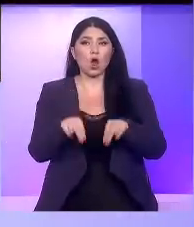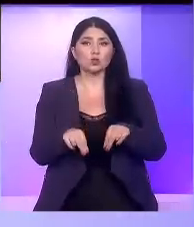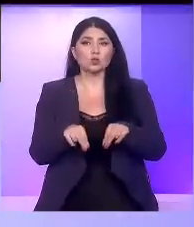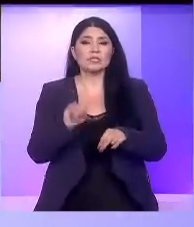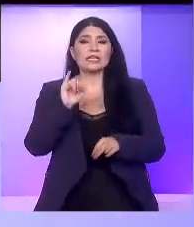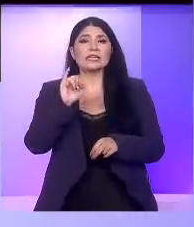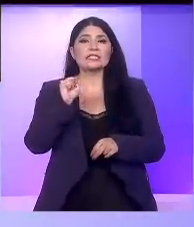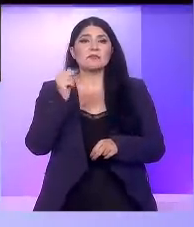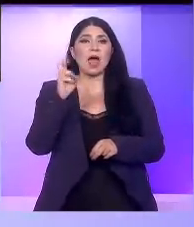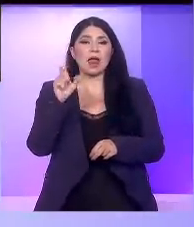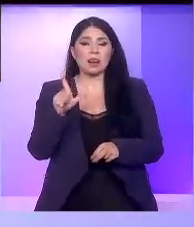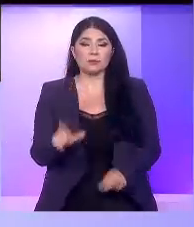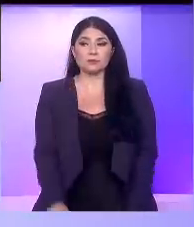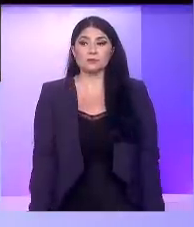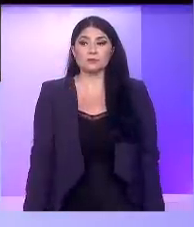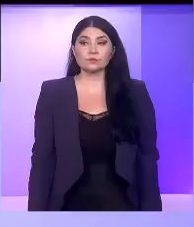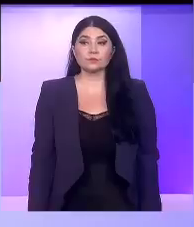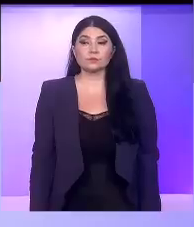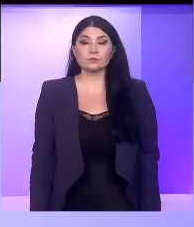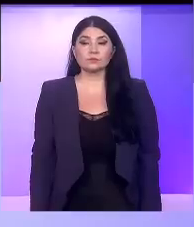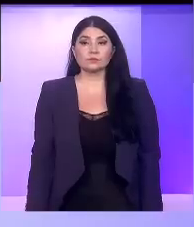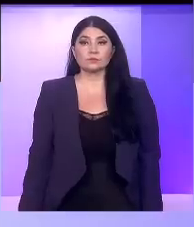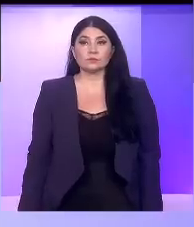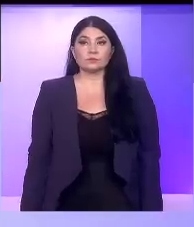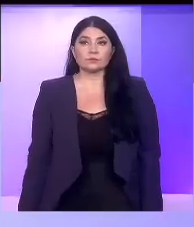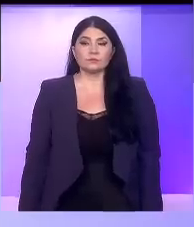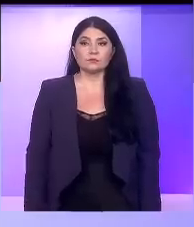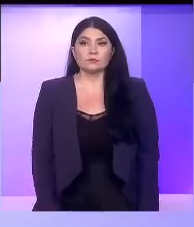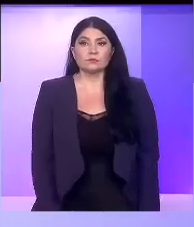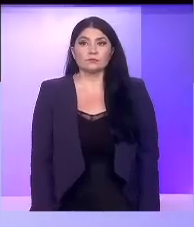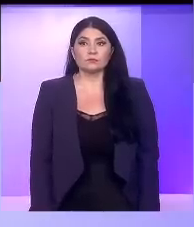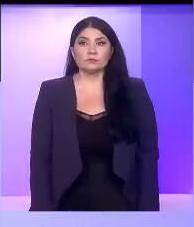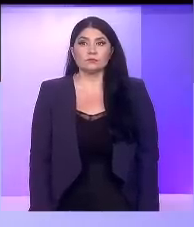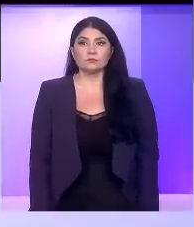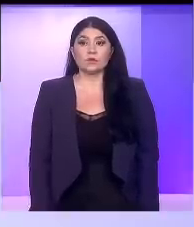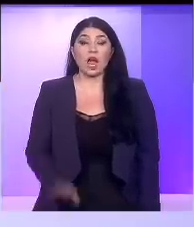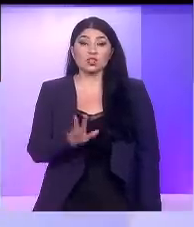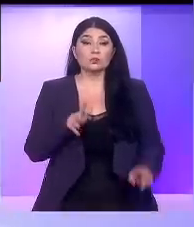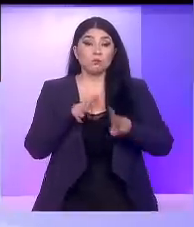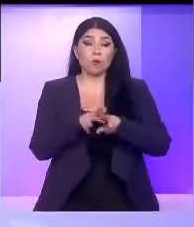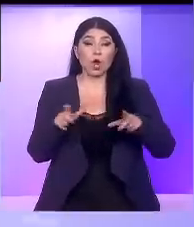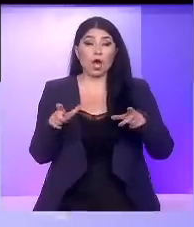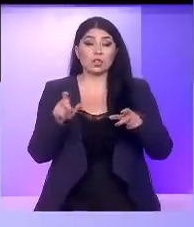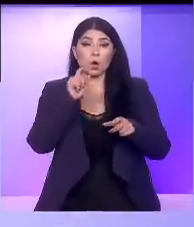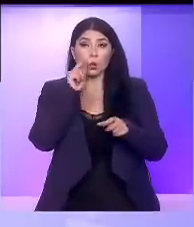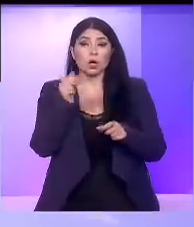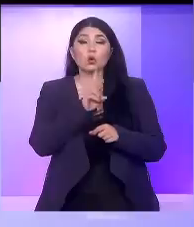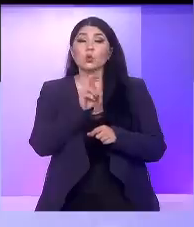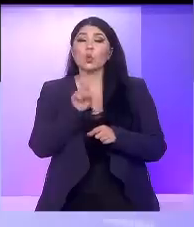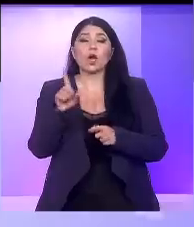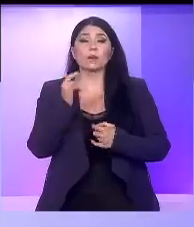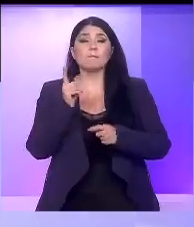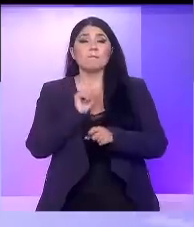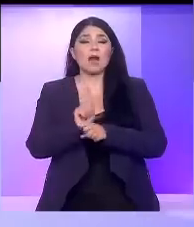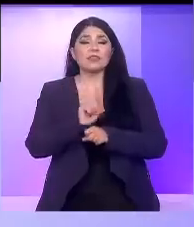în Izmail. Ideea este că prin această blocadă, nu numai cerealele, nu